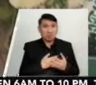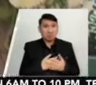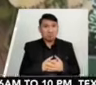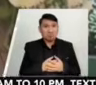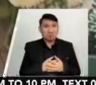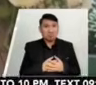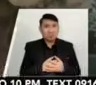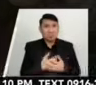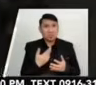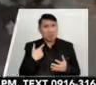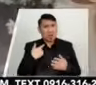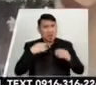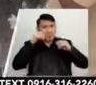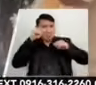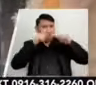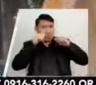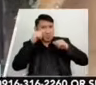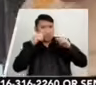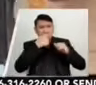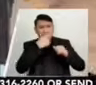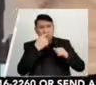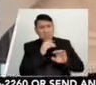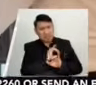kanila. Siyempre yung takot.